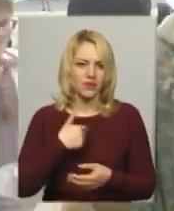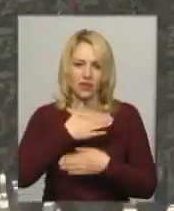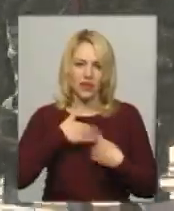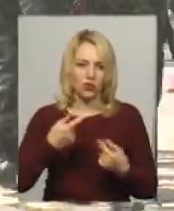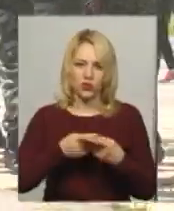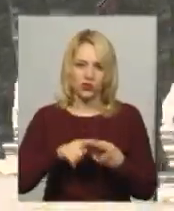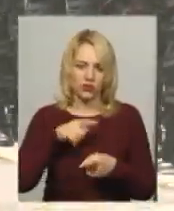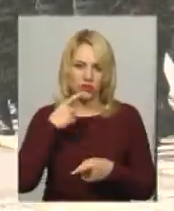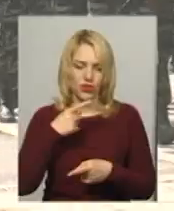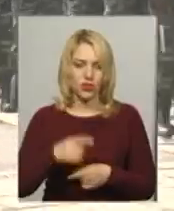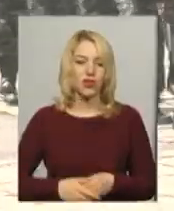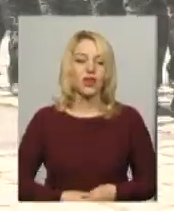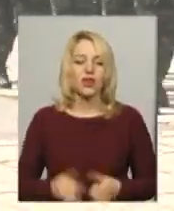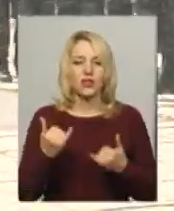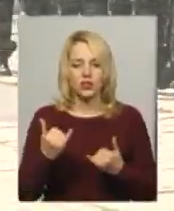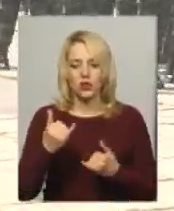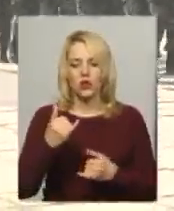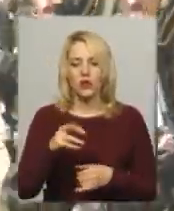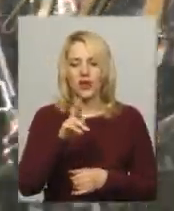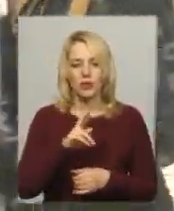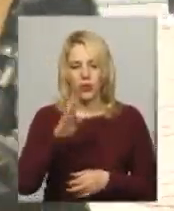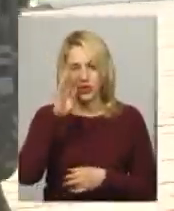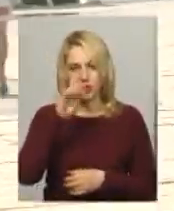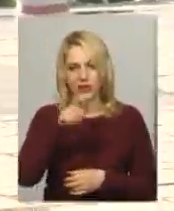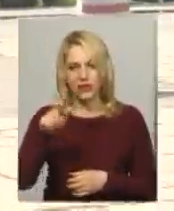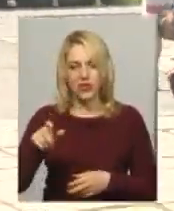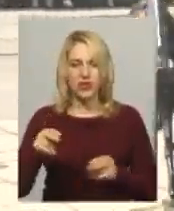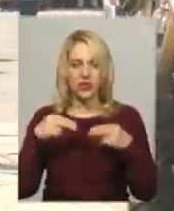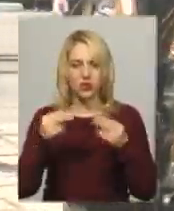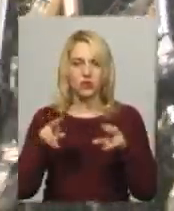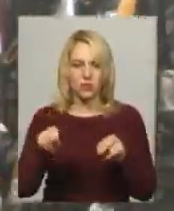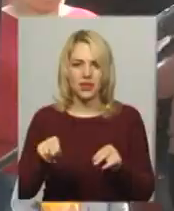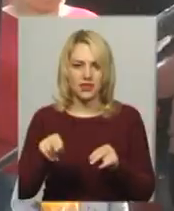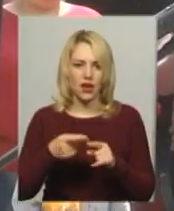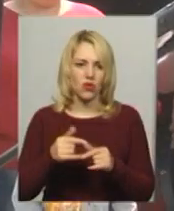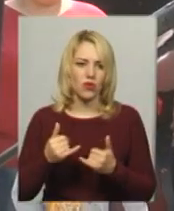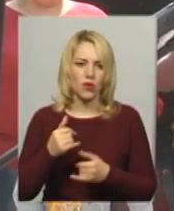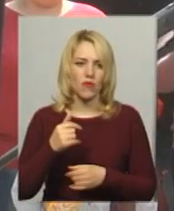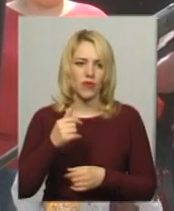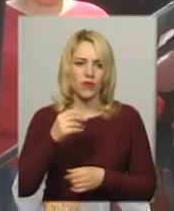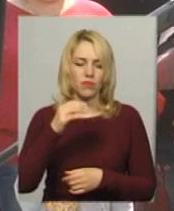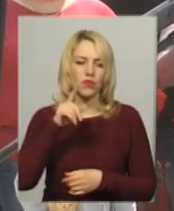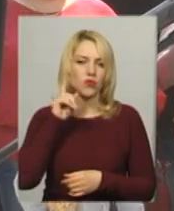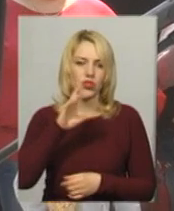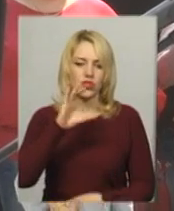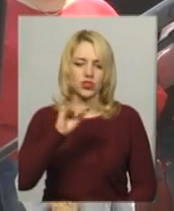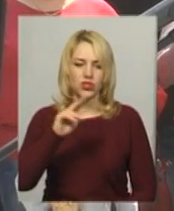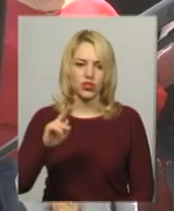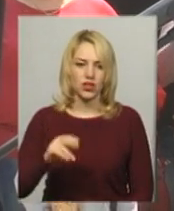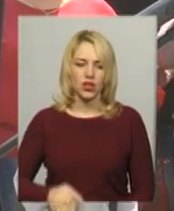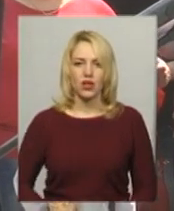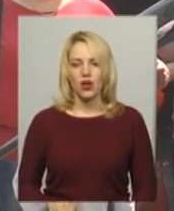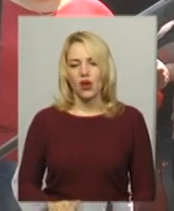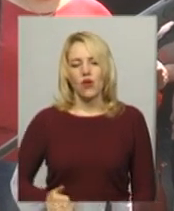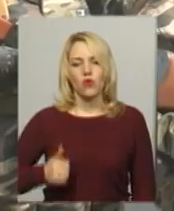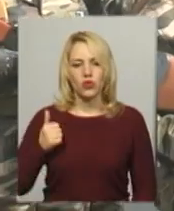говорити. Сьогодні ярмолинецькі вихованці Федора Пронака складають присягу молодіжної Січі. Урочисто клянусь своєю честю і совістю